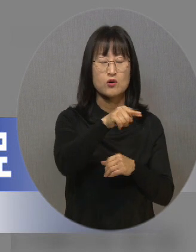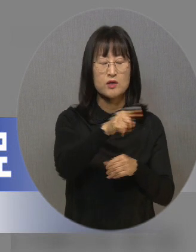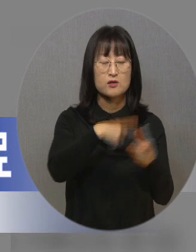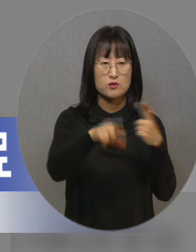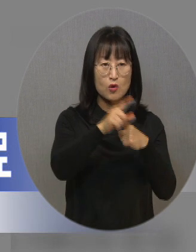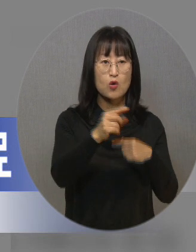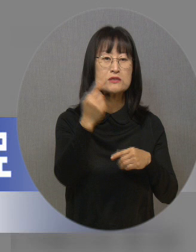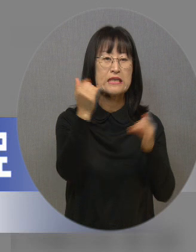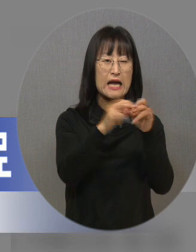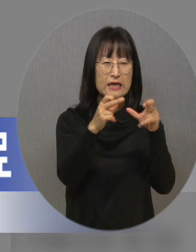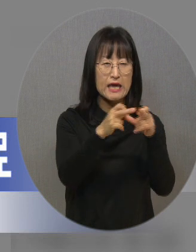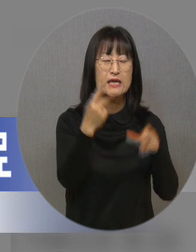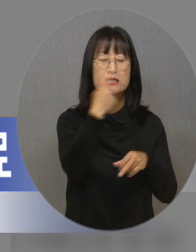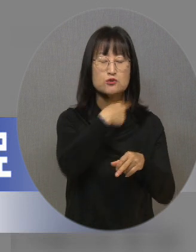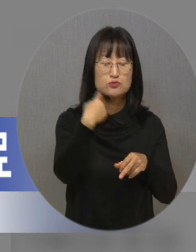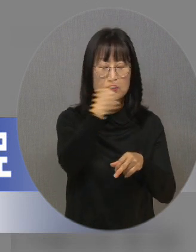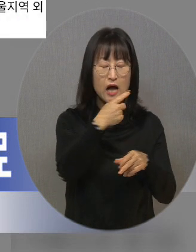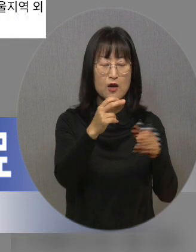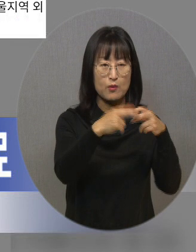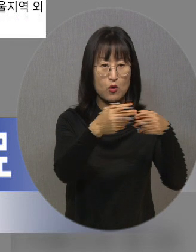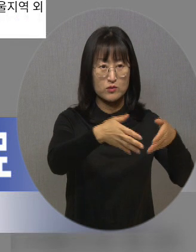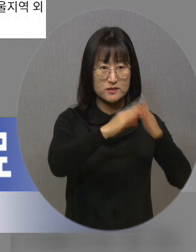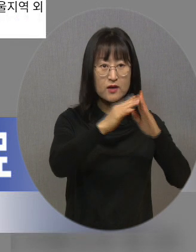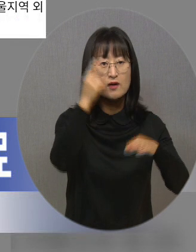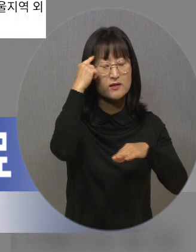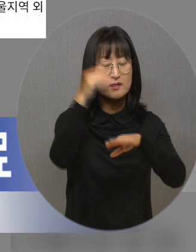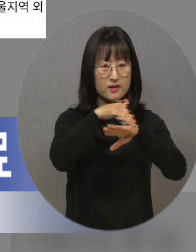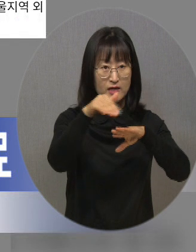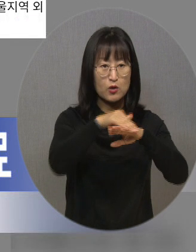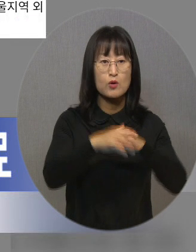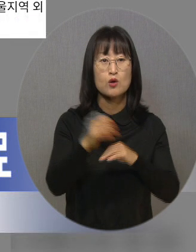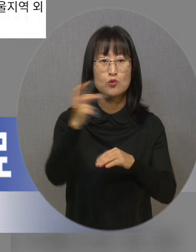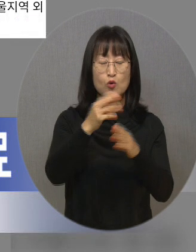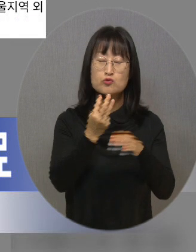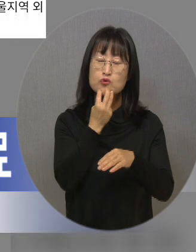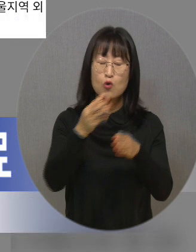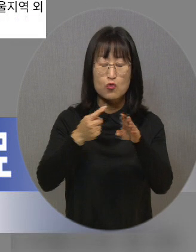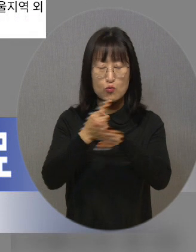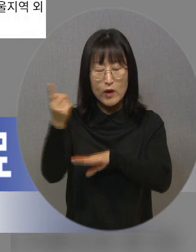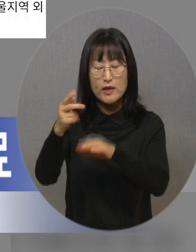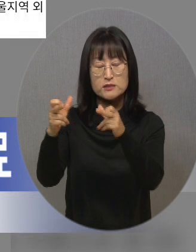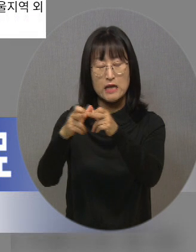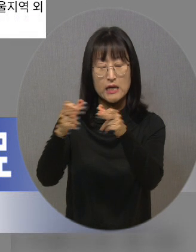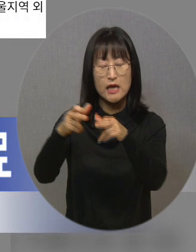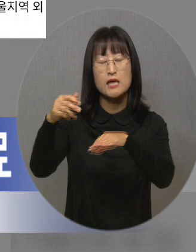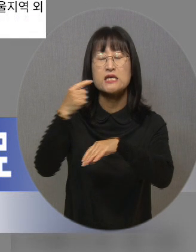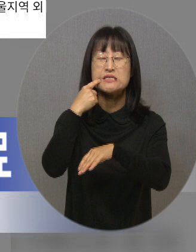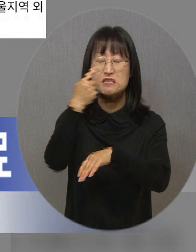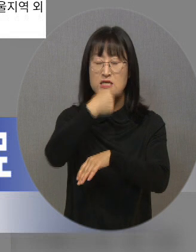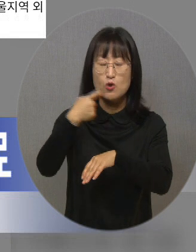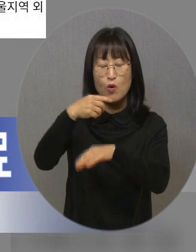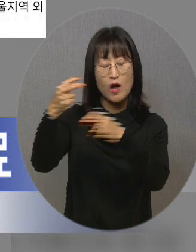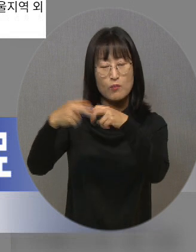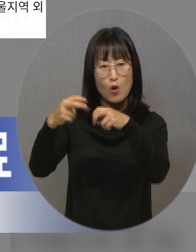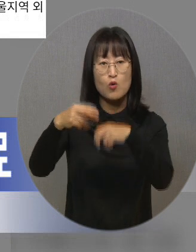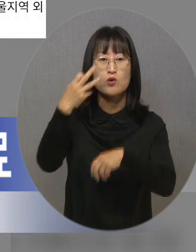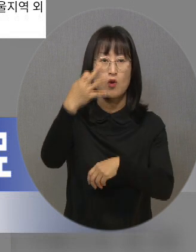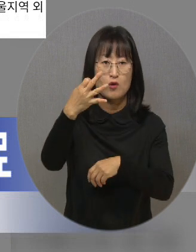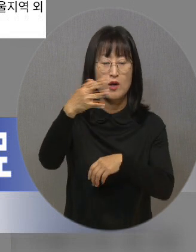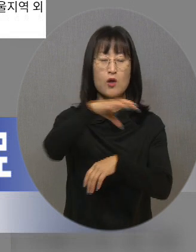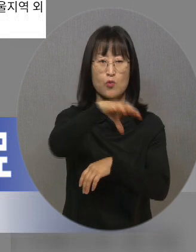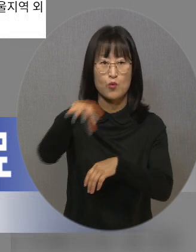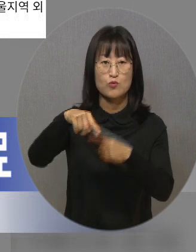추가 개원할 예정이라고 합니다. 한편 현재 서울 지역 외 전국의 장애인치과병원은 14곳이 운영되고 있습니다.